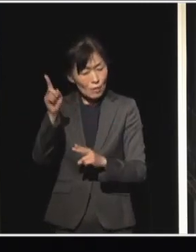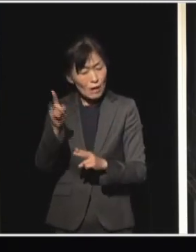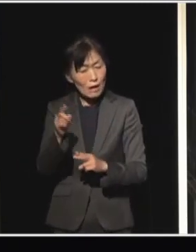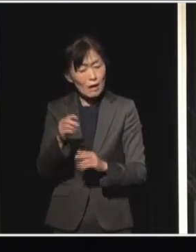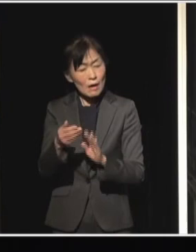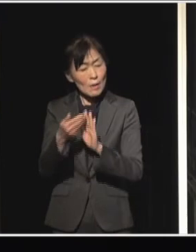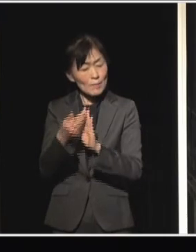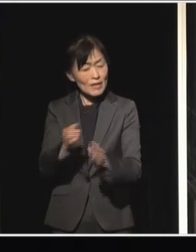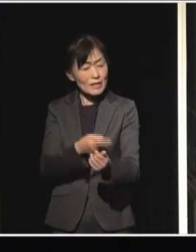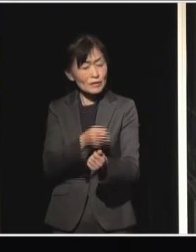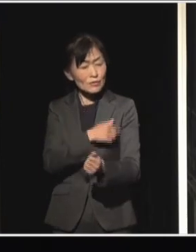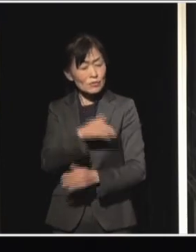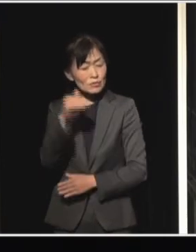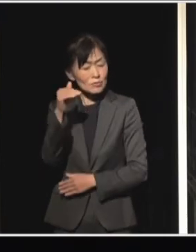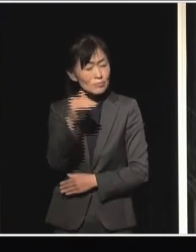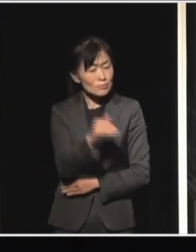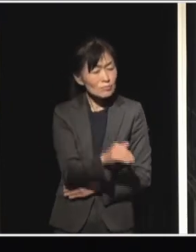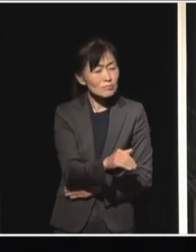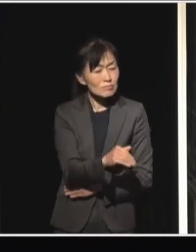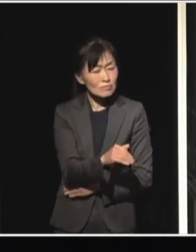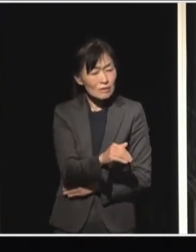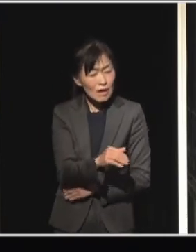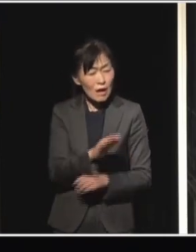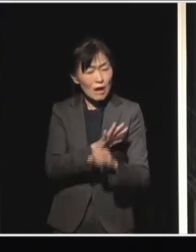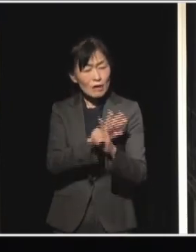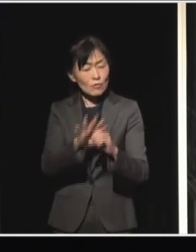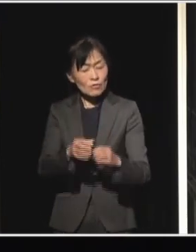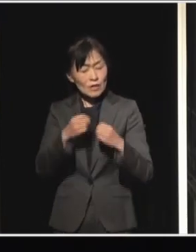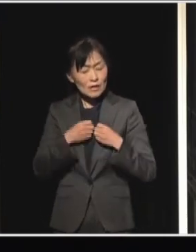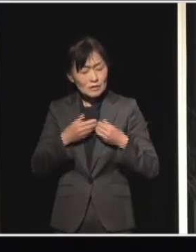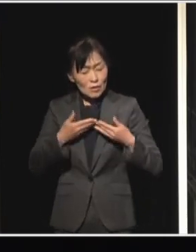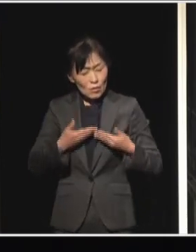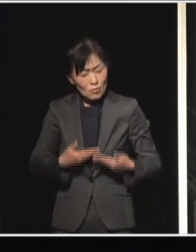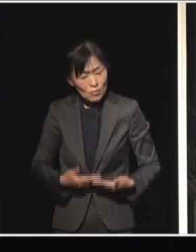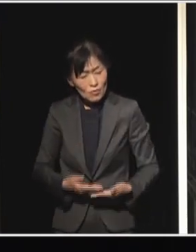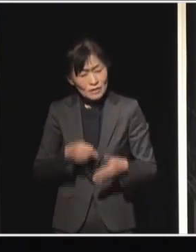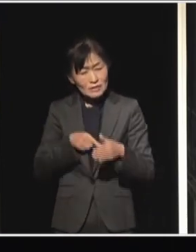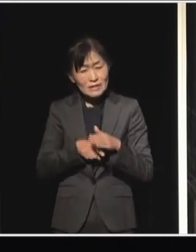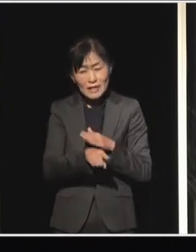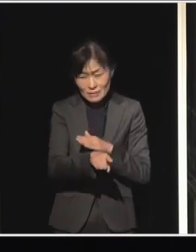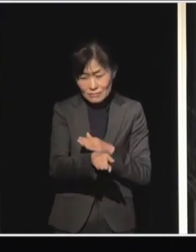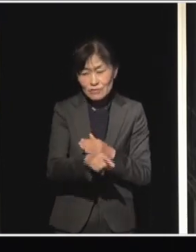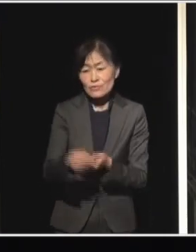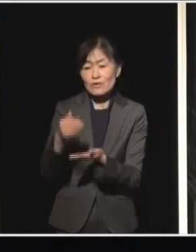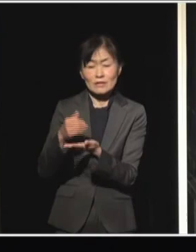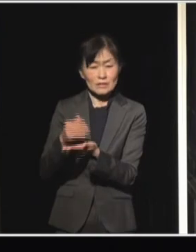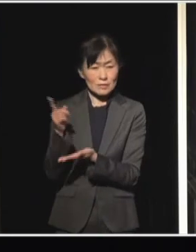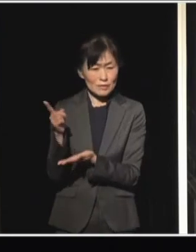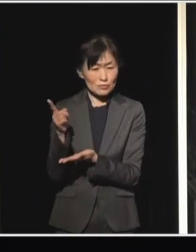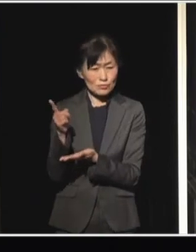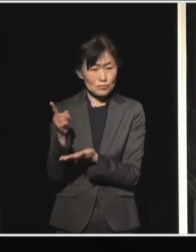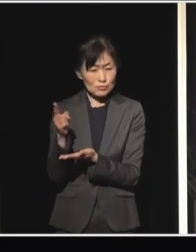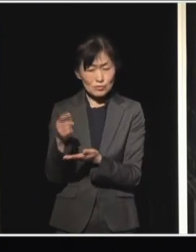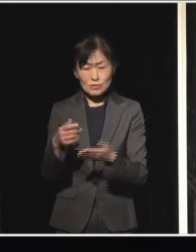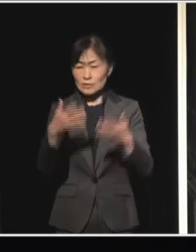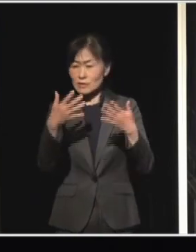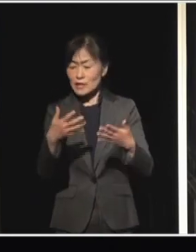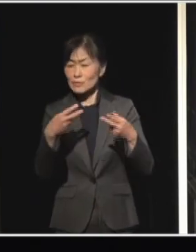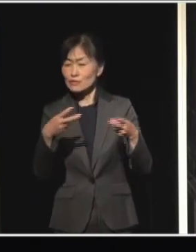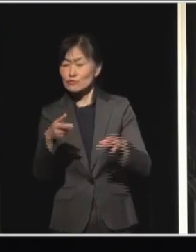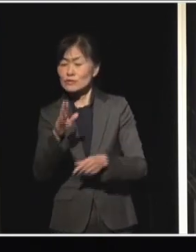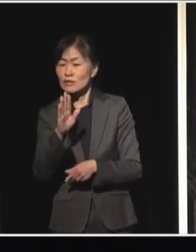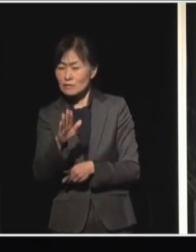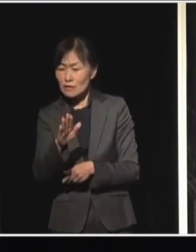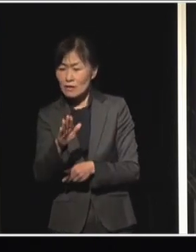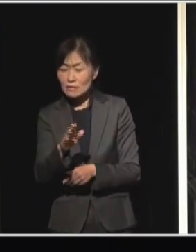したことが重症化の原因でないかとしていますというふうな報道が最低まあ患者さんたちが非常に不安に思わ